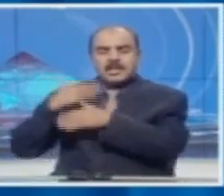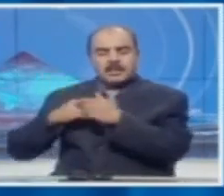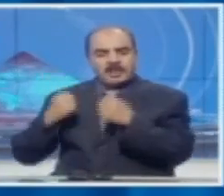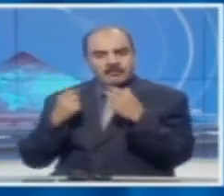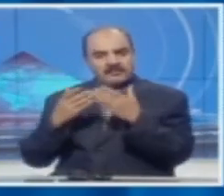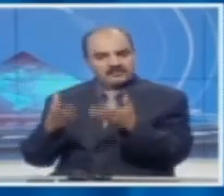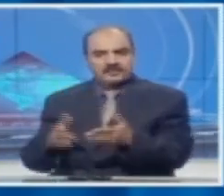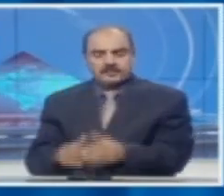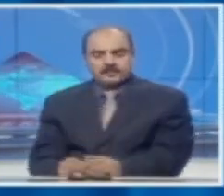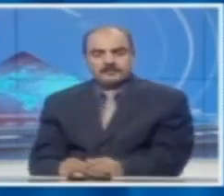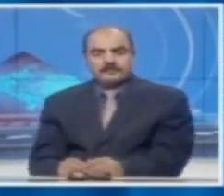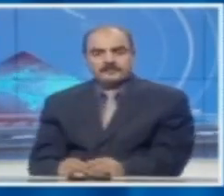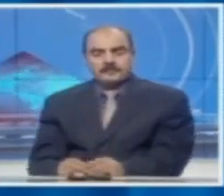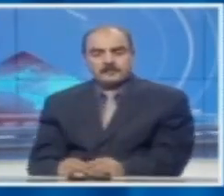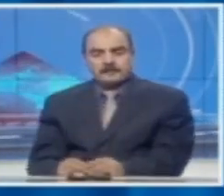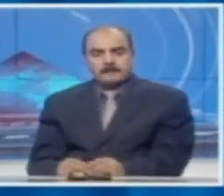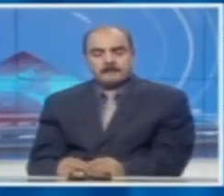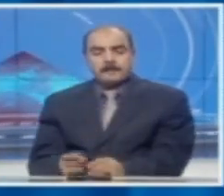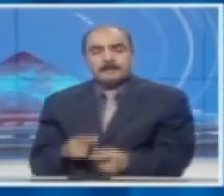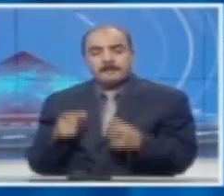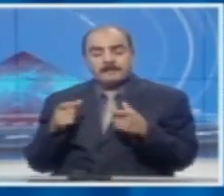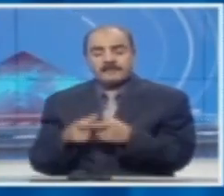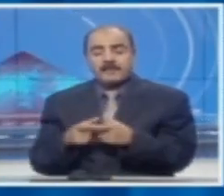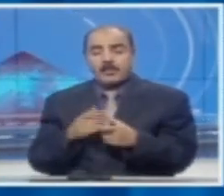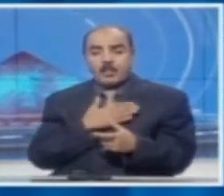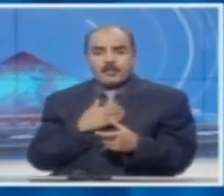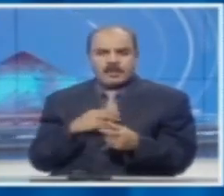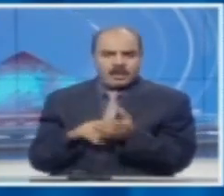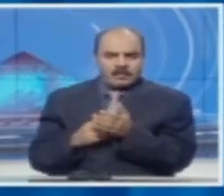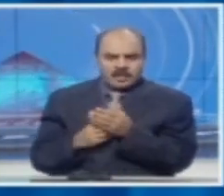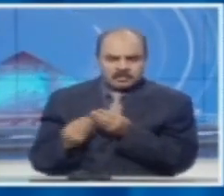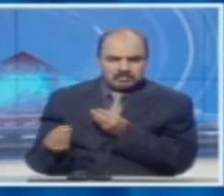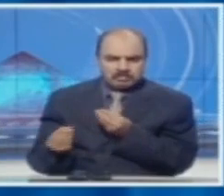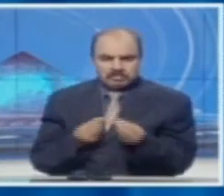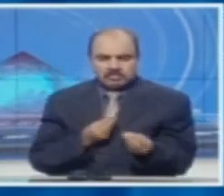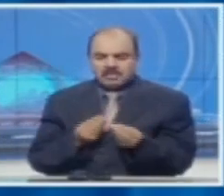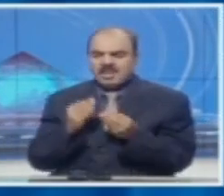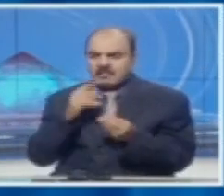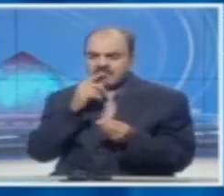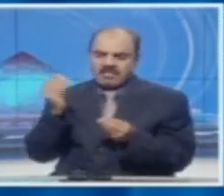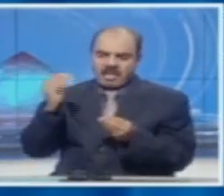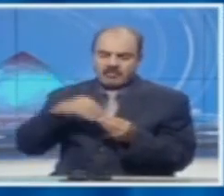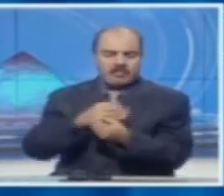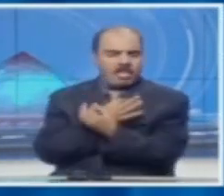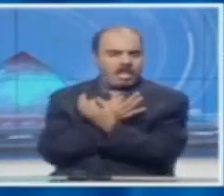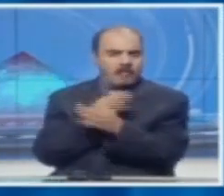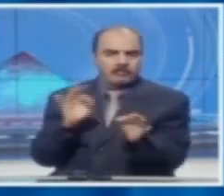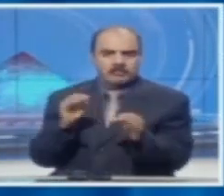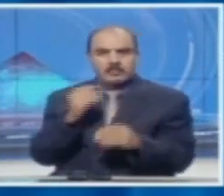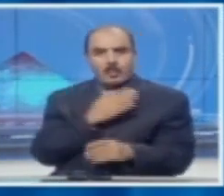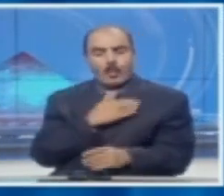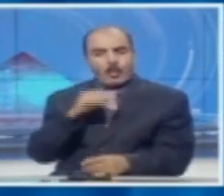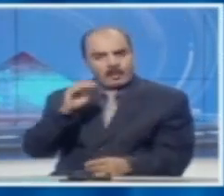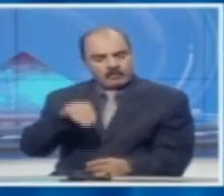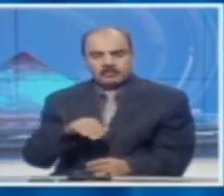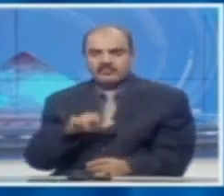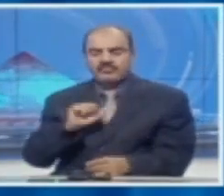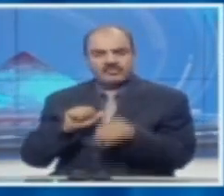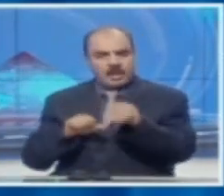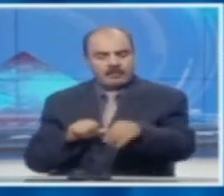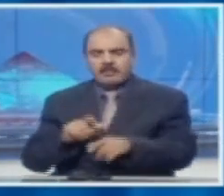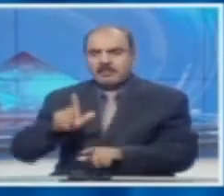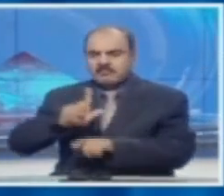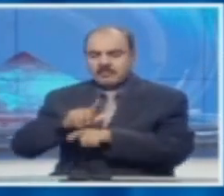وفي هذا الإطار انعكس حرص الدولة المصرية على انخراط المرأة في كافة مؤسسات الدولة